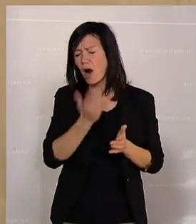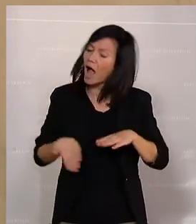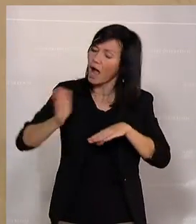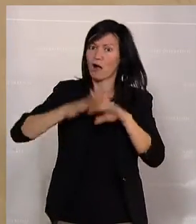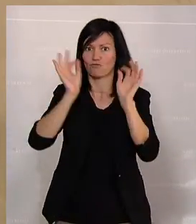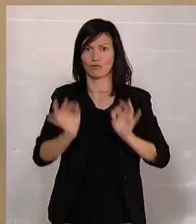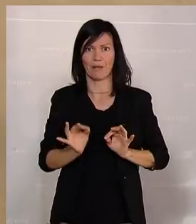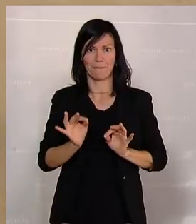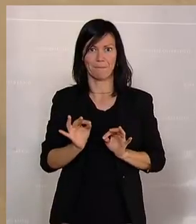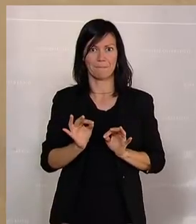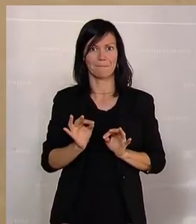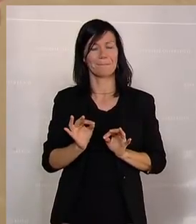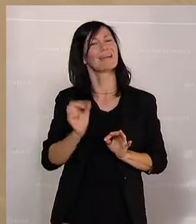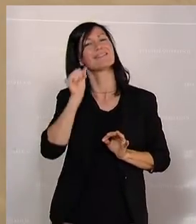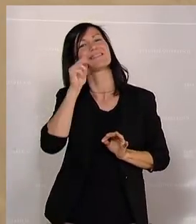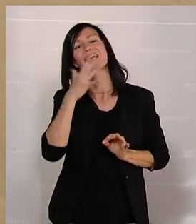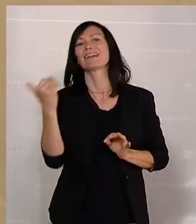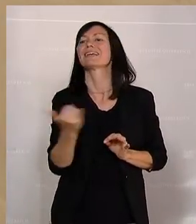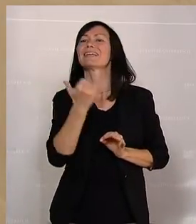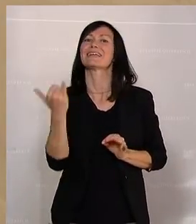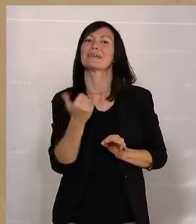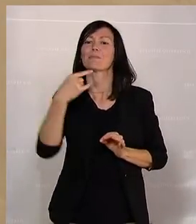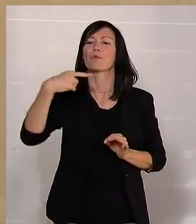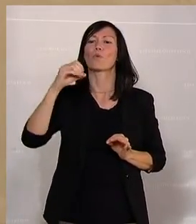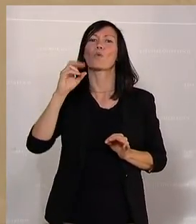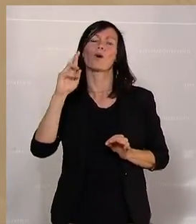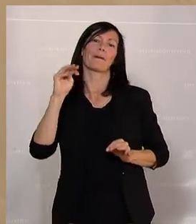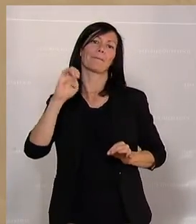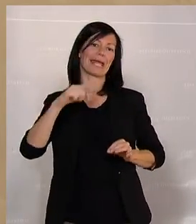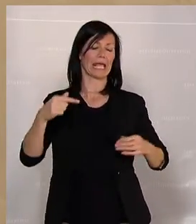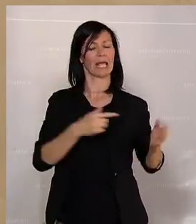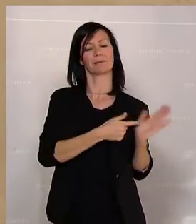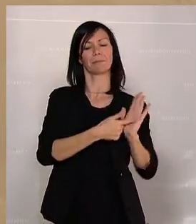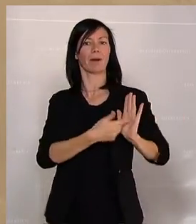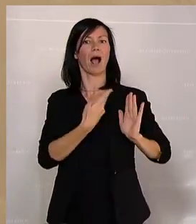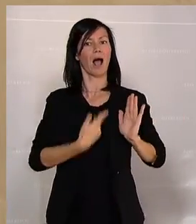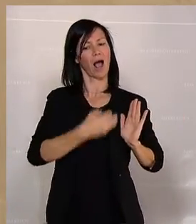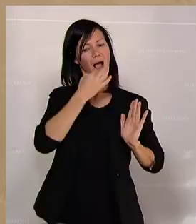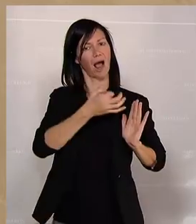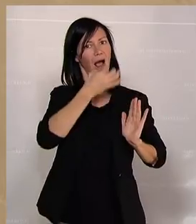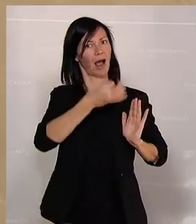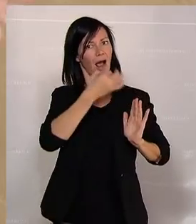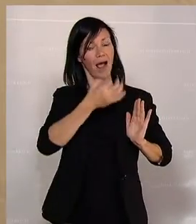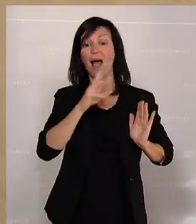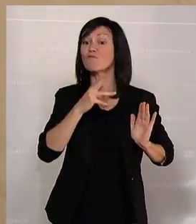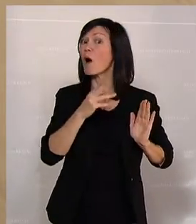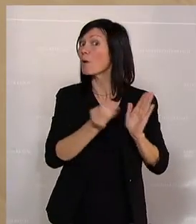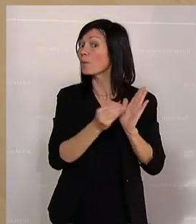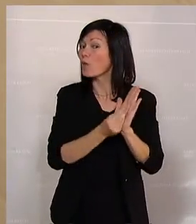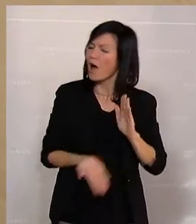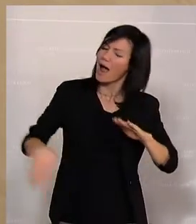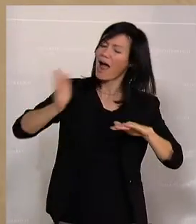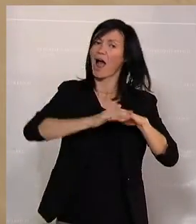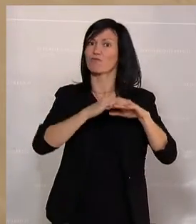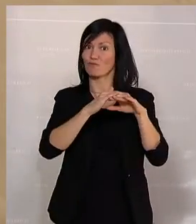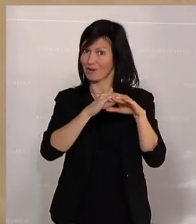wiederfinden mit seinem Gourmet-Magazin, der schießt überhaupt den Vogel ab, weil er wird dann gesteigert im